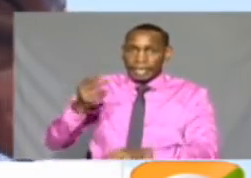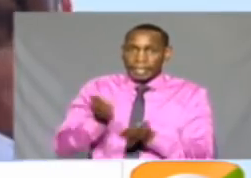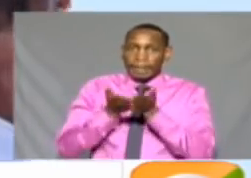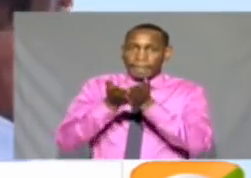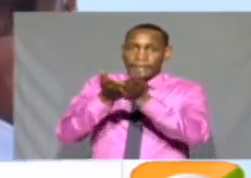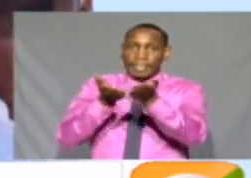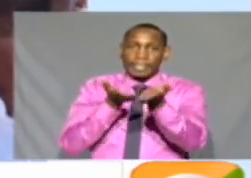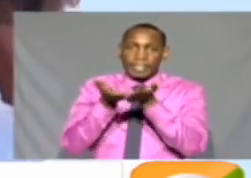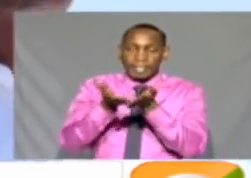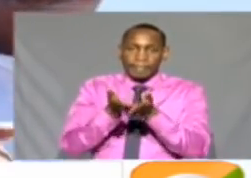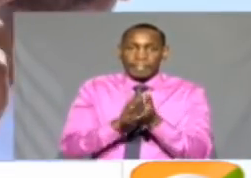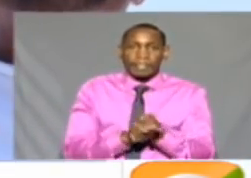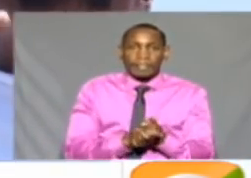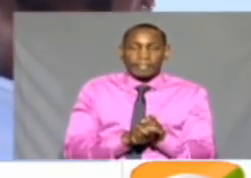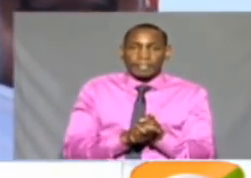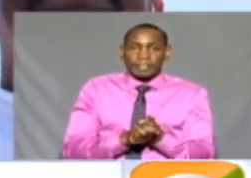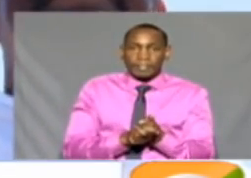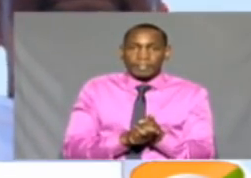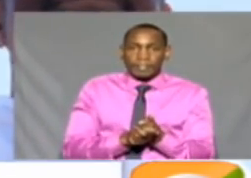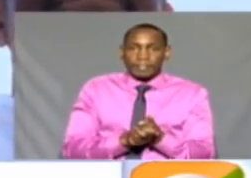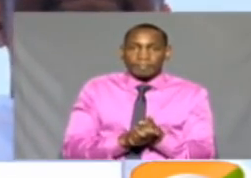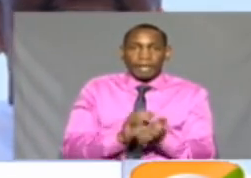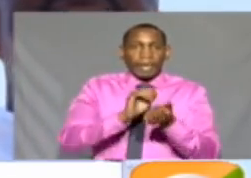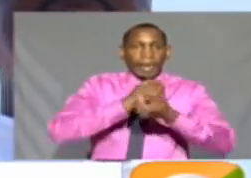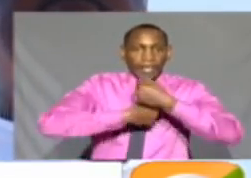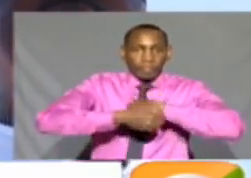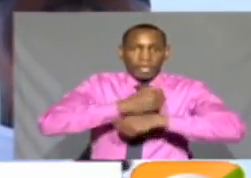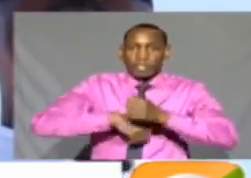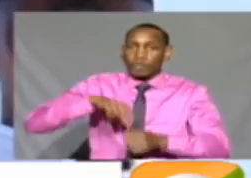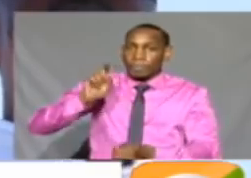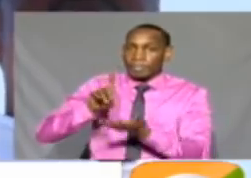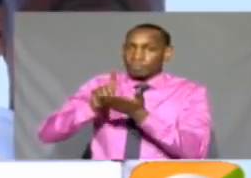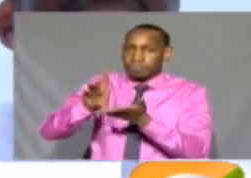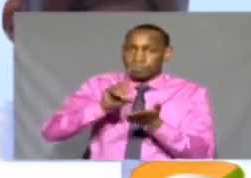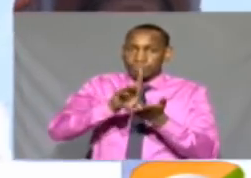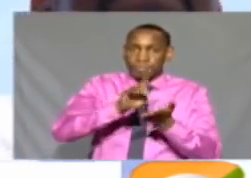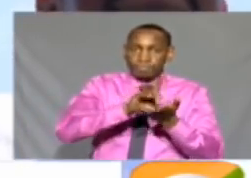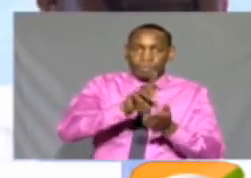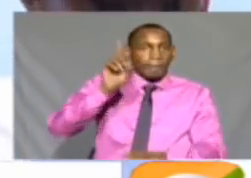Services. And heads must roll. Watu waanze kwenda nyumbani sahihi.